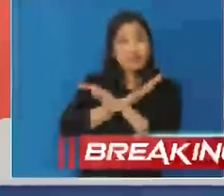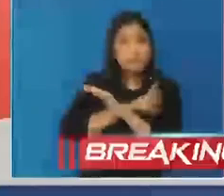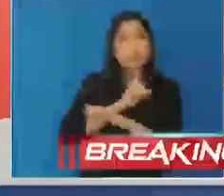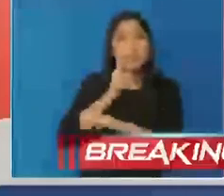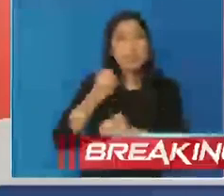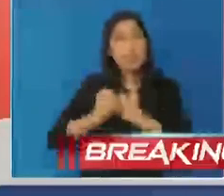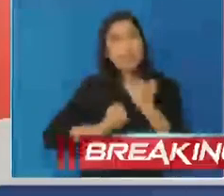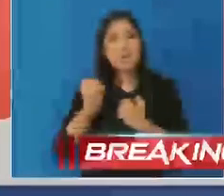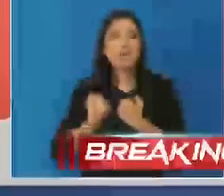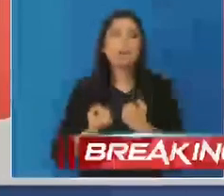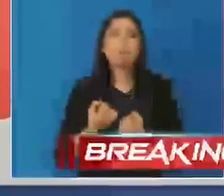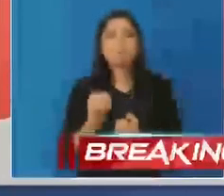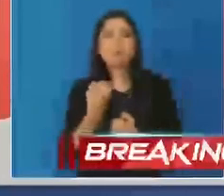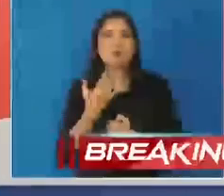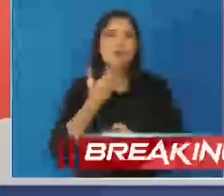kedepan